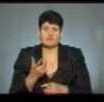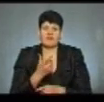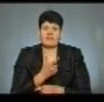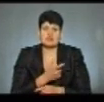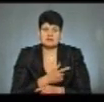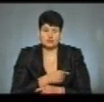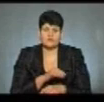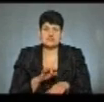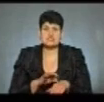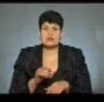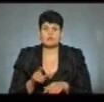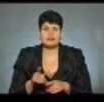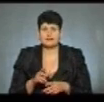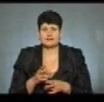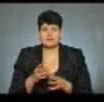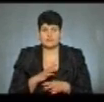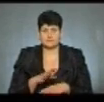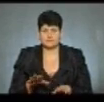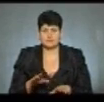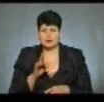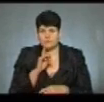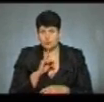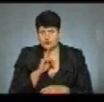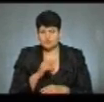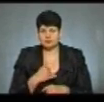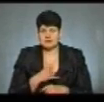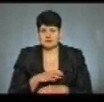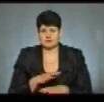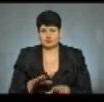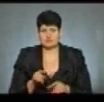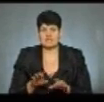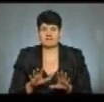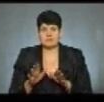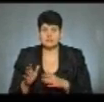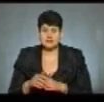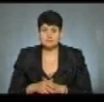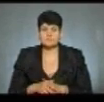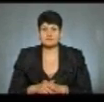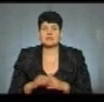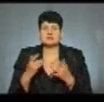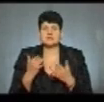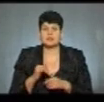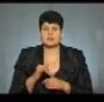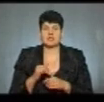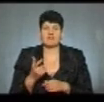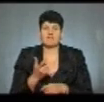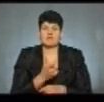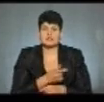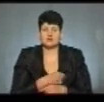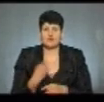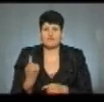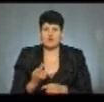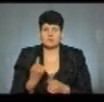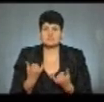вакциновані захворіли, не траплялися? Поки що у нас не було таких випадків. Скажіть, скільки вакцинованих в